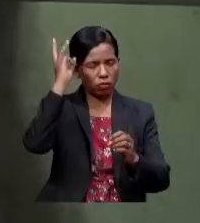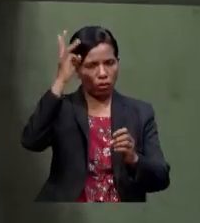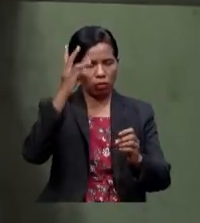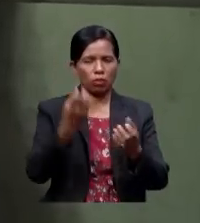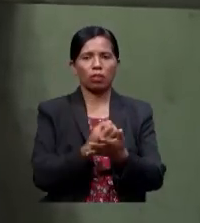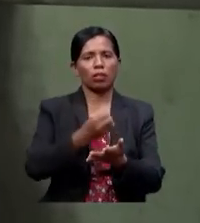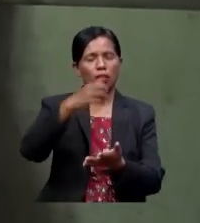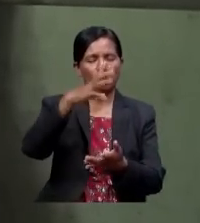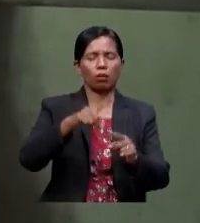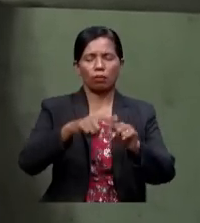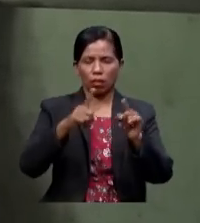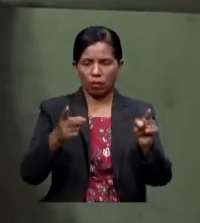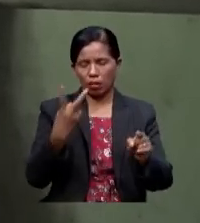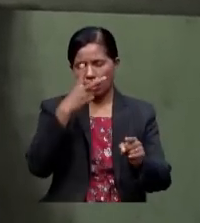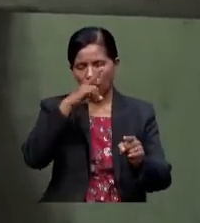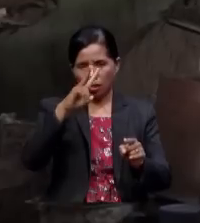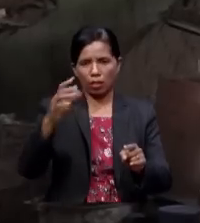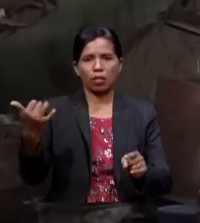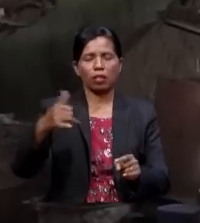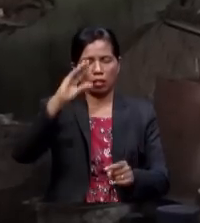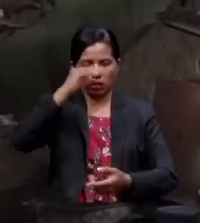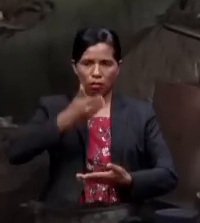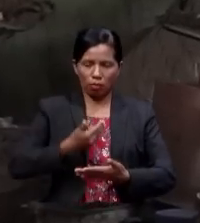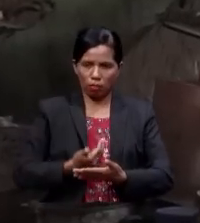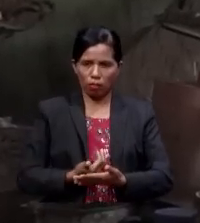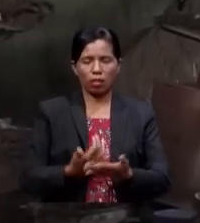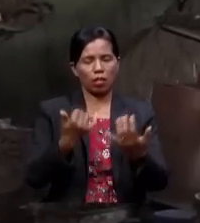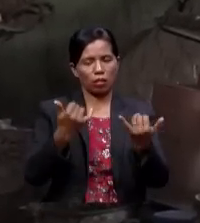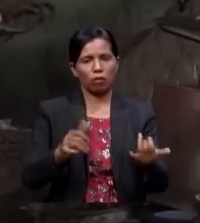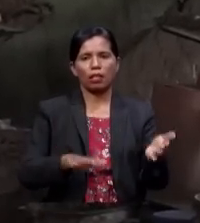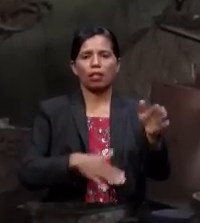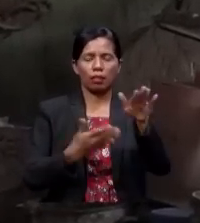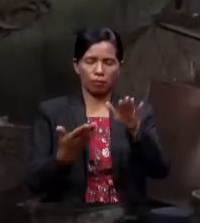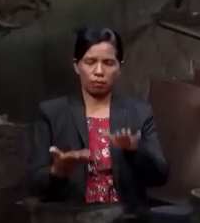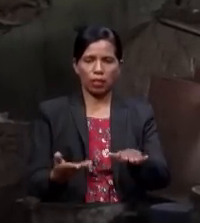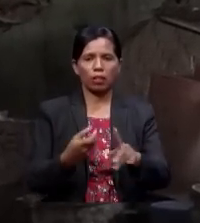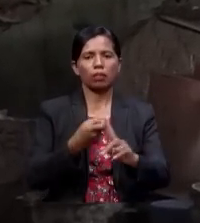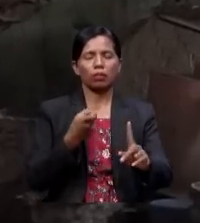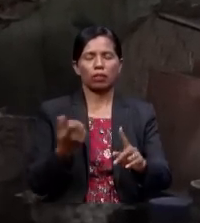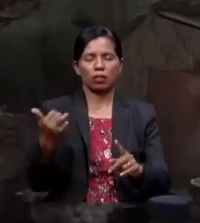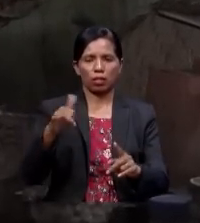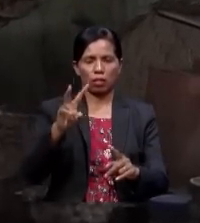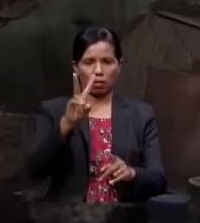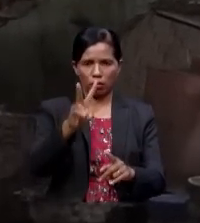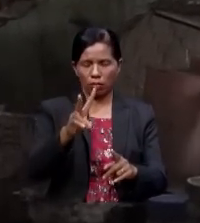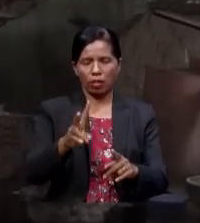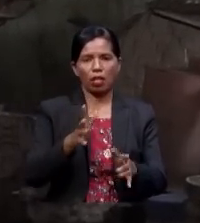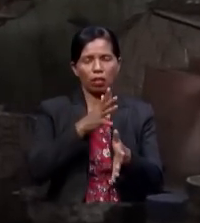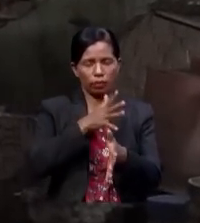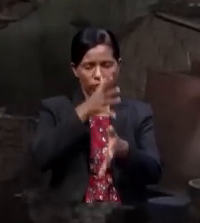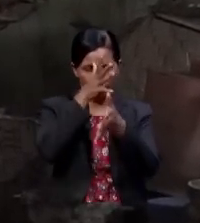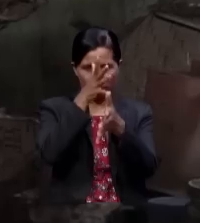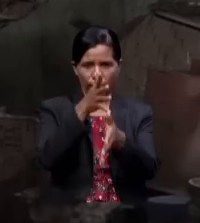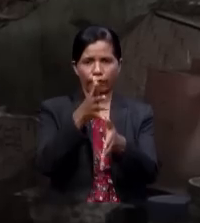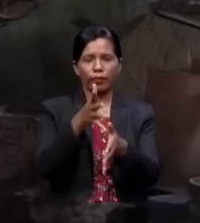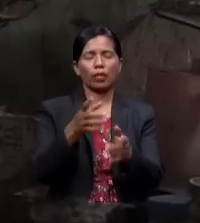Mai be preocupa liuba sirania oang ne be dadaung ne lakong ona husi siralet. Halain dane Avo Maria ho ne